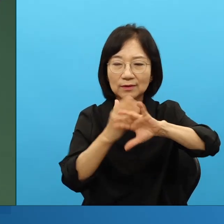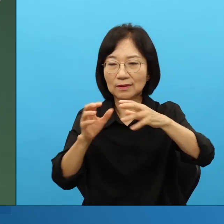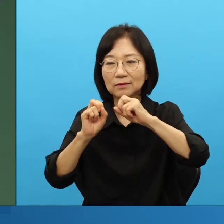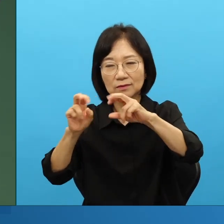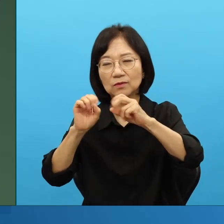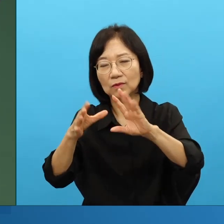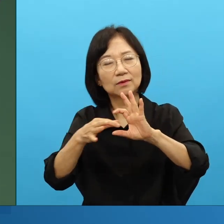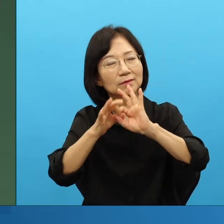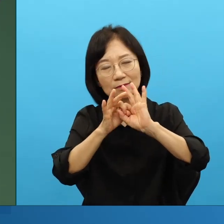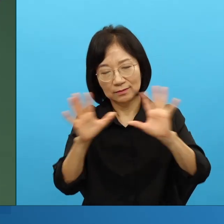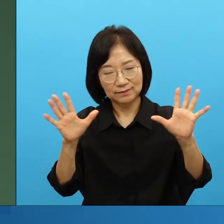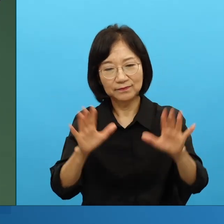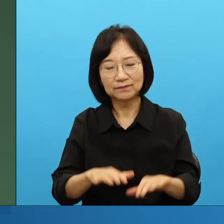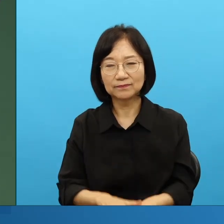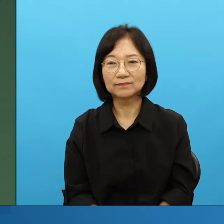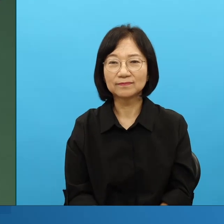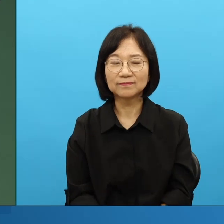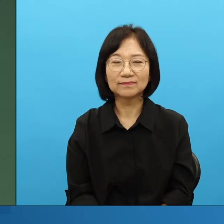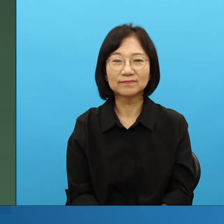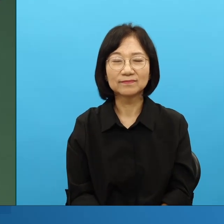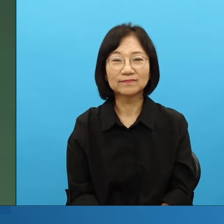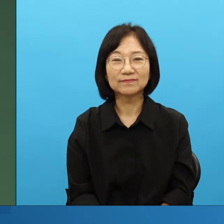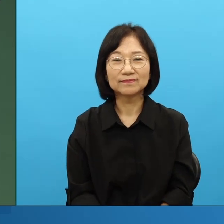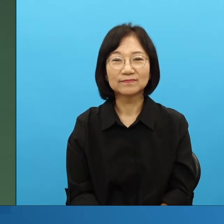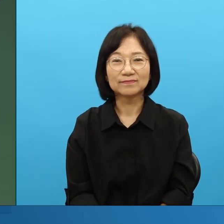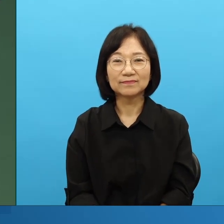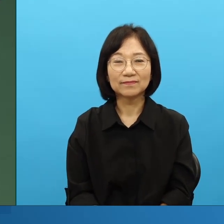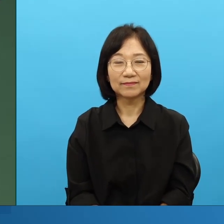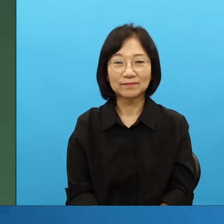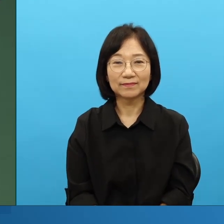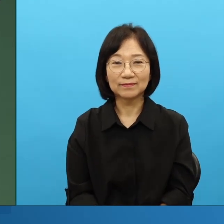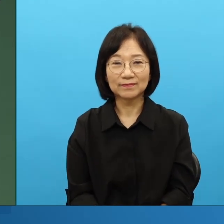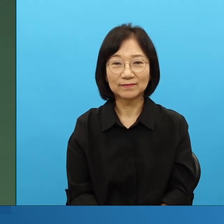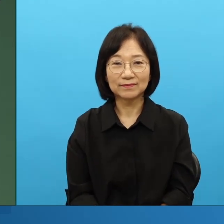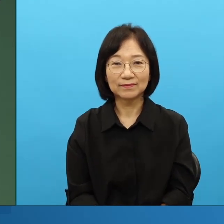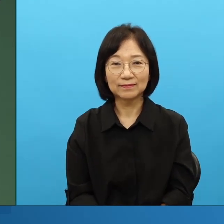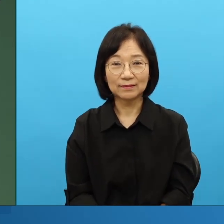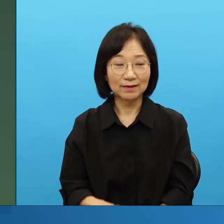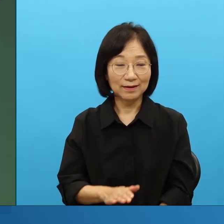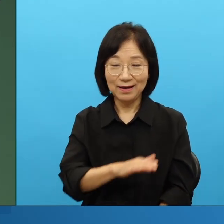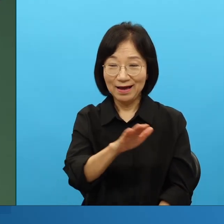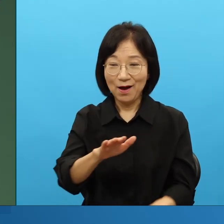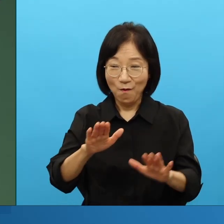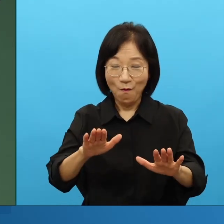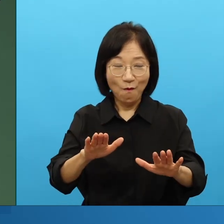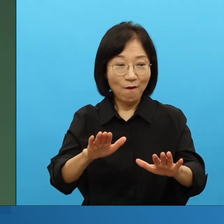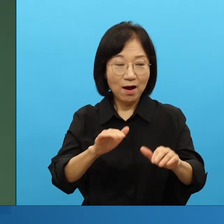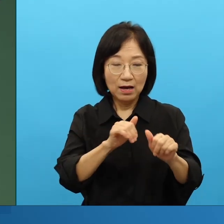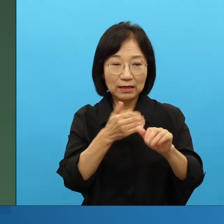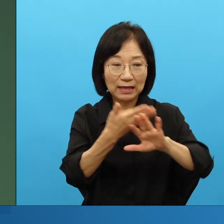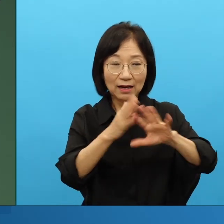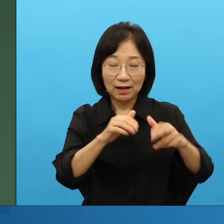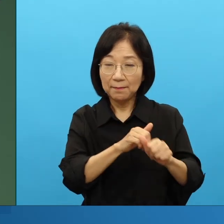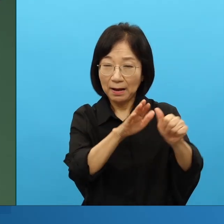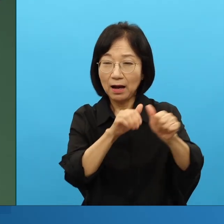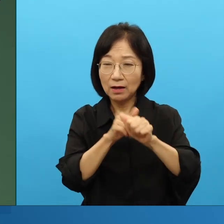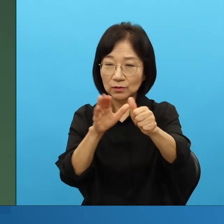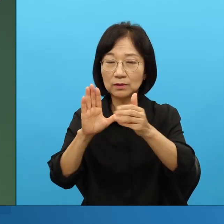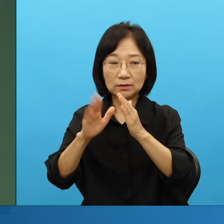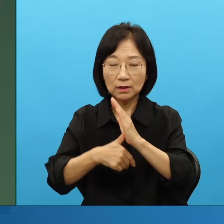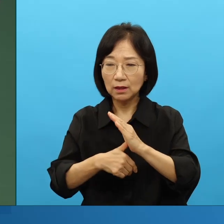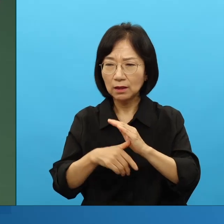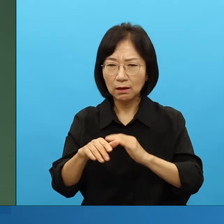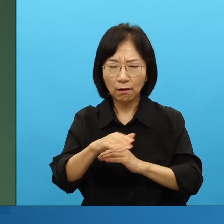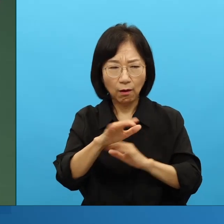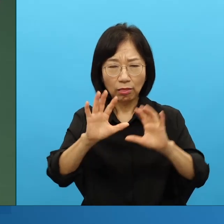如果不能深入五千种的话，等于是没有做传道和宣教。 이번에 마지막 파송할 때 이런 모르는 이름들 쫙 나오죠. 그게 다 5천 종족의